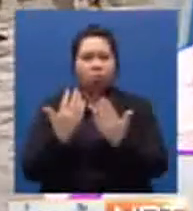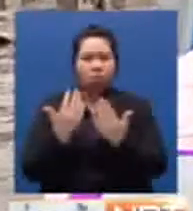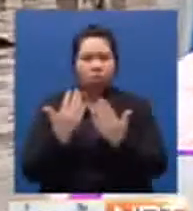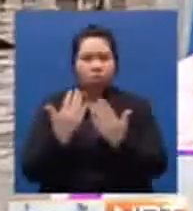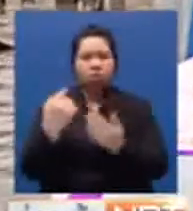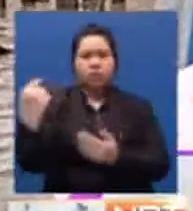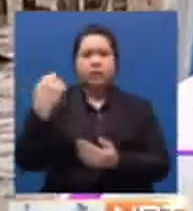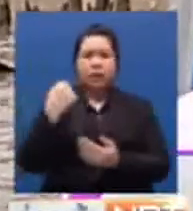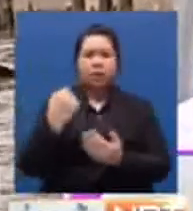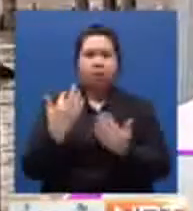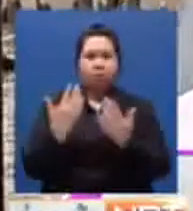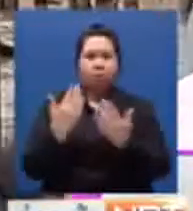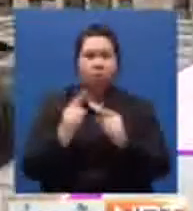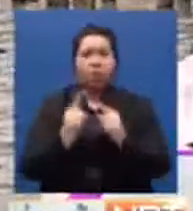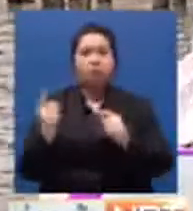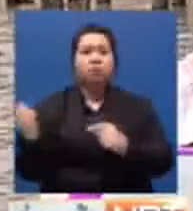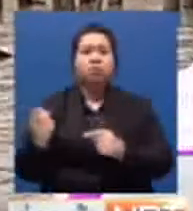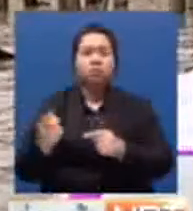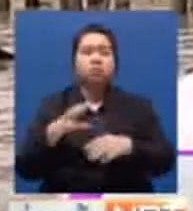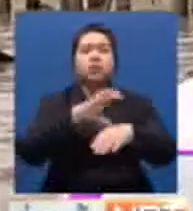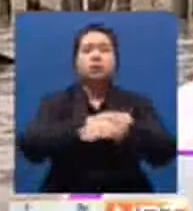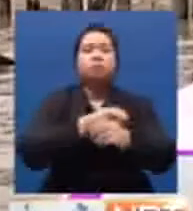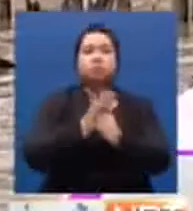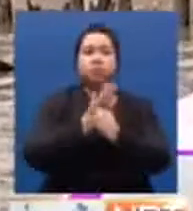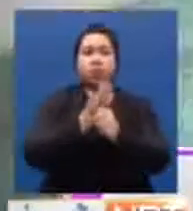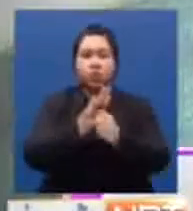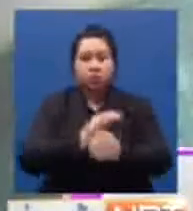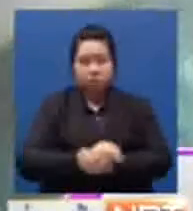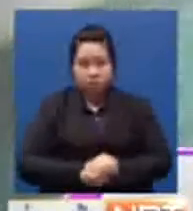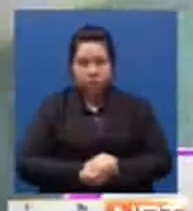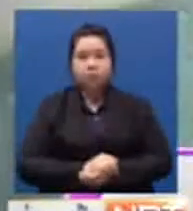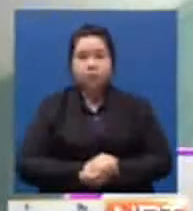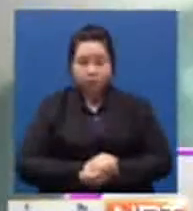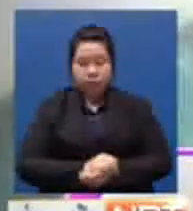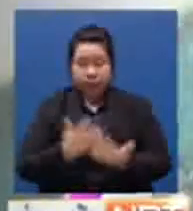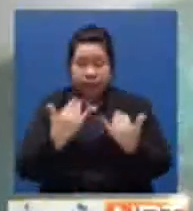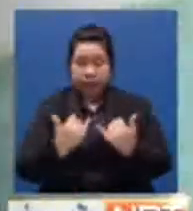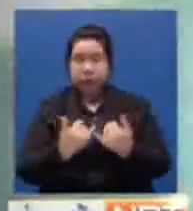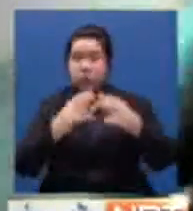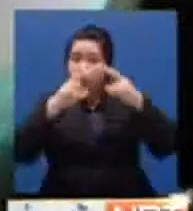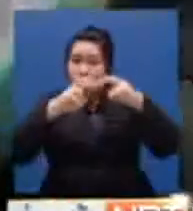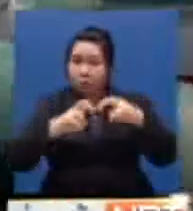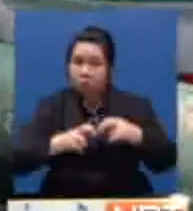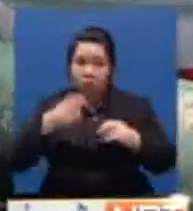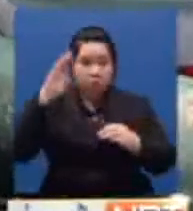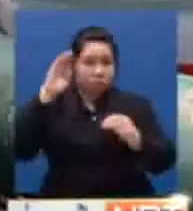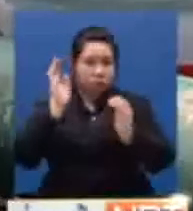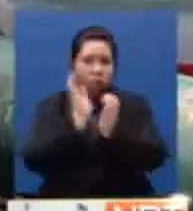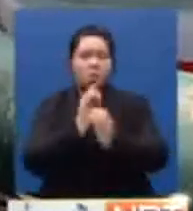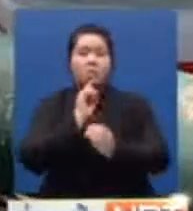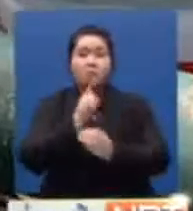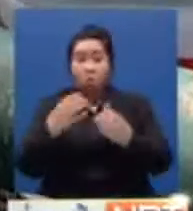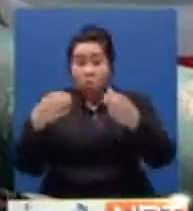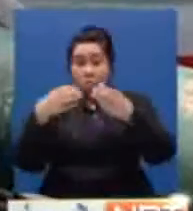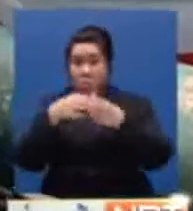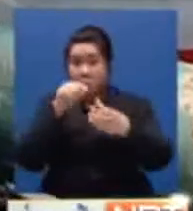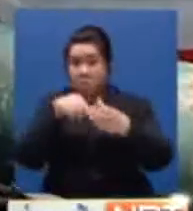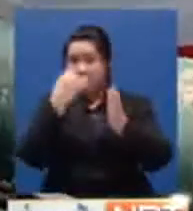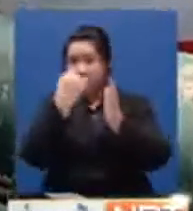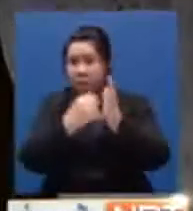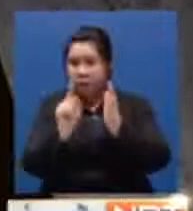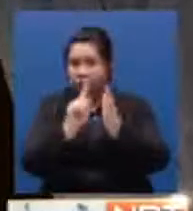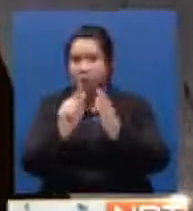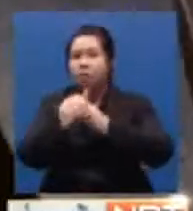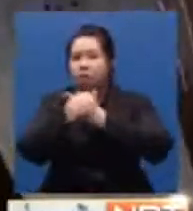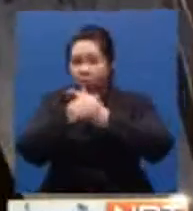รอคำสั่งอีกทีนึงพอดีจะเข้ามาก็โดนเลยครับ จากการสืบสวนของตำรวจพบว่าพฤติกรรมของกลุ่มค้าน้ำมันเถื่อนจะลักลอบค้